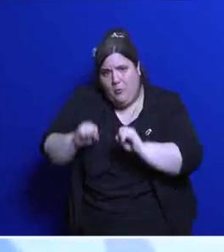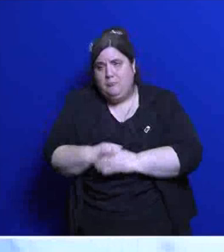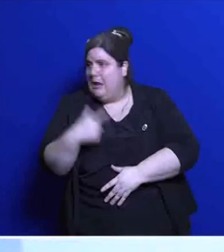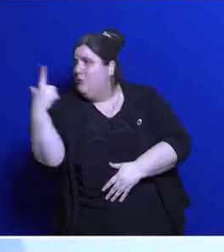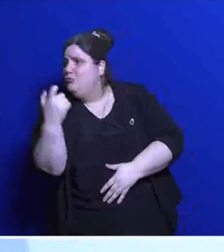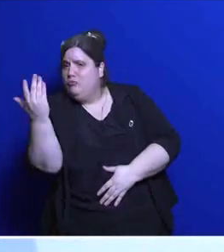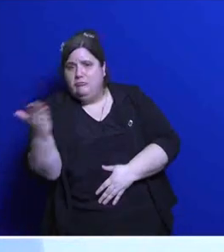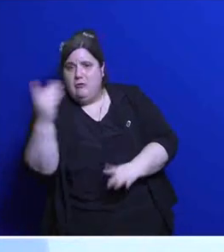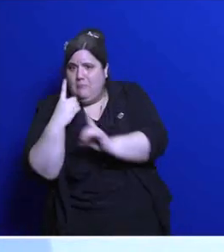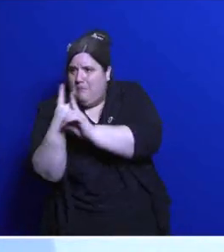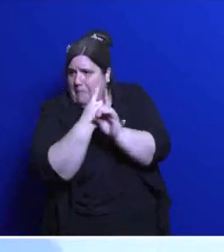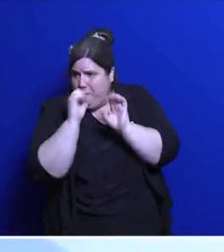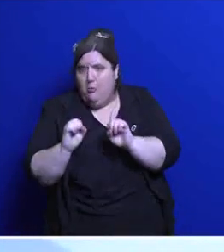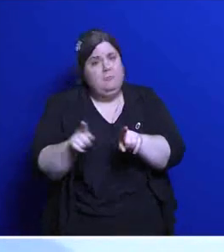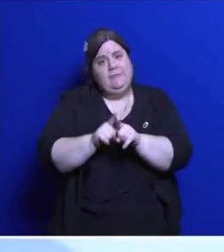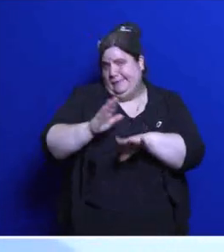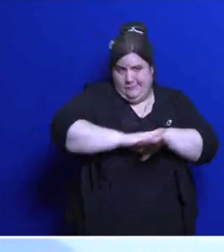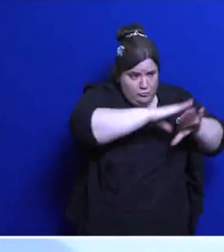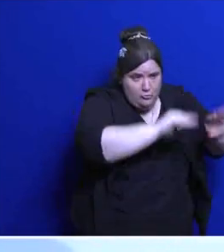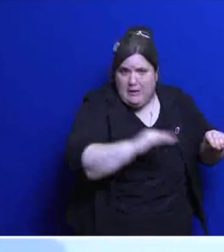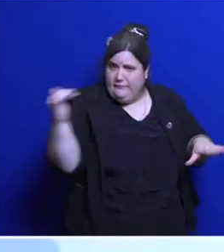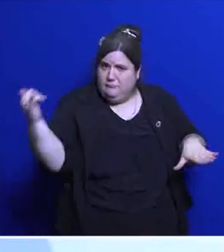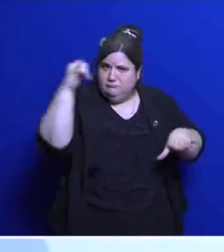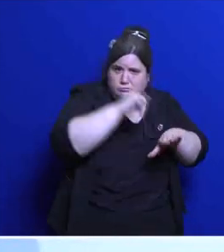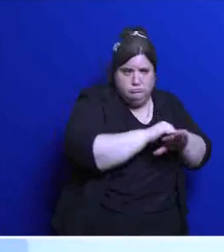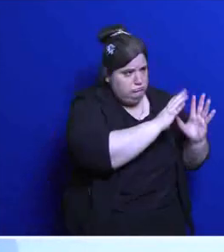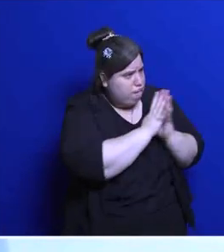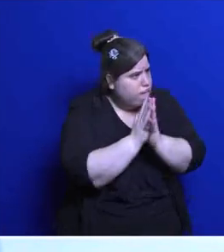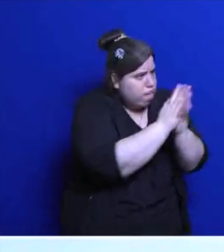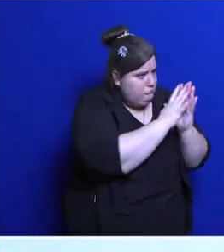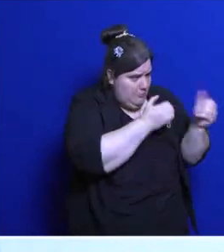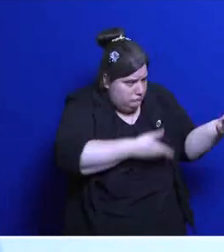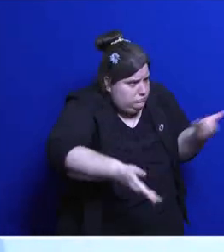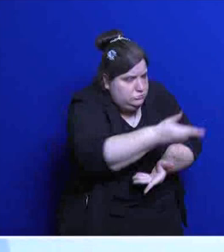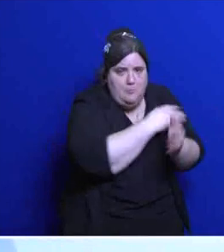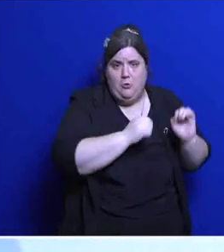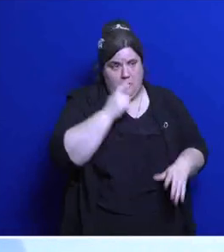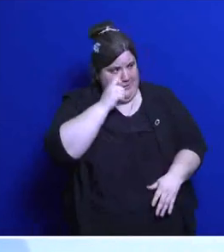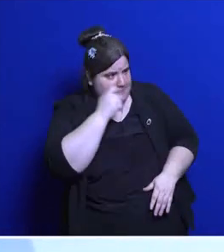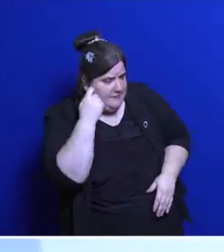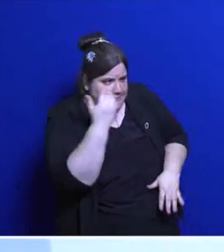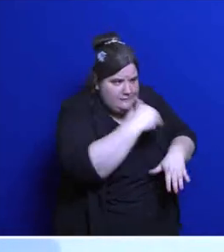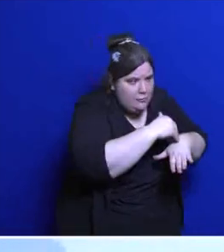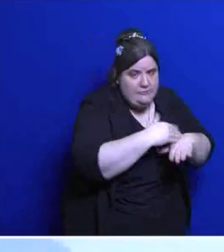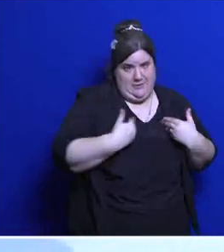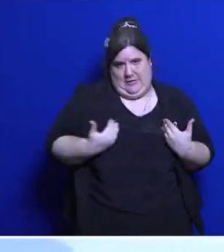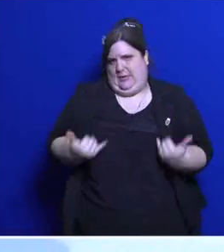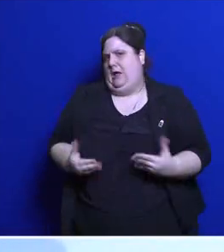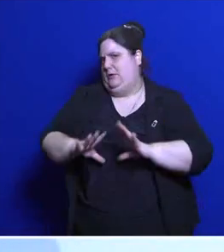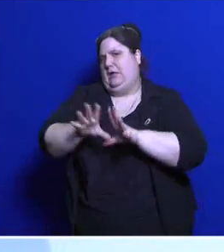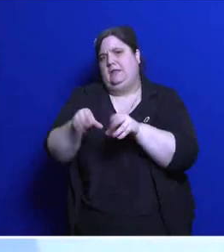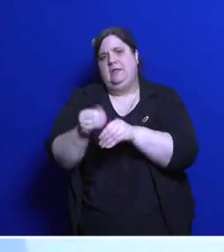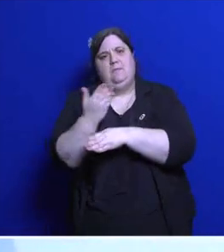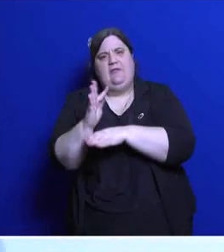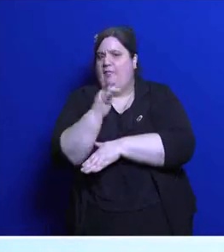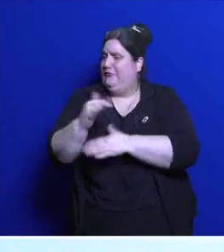voir dans les pays du Golfe, sollicitez leurs conseils et leur expertise. Business France est là pour vous. Utilisez leur